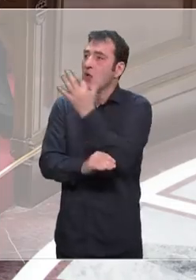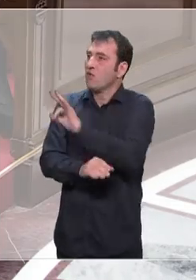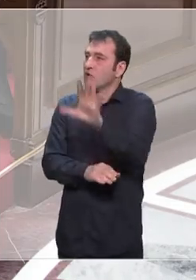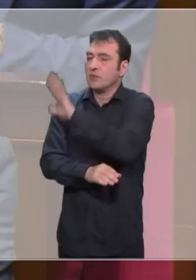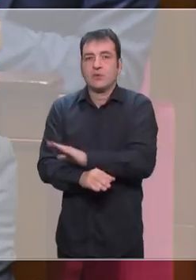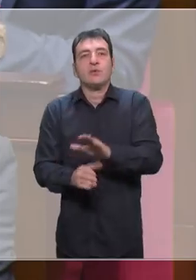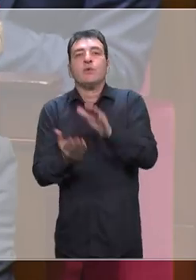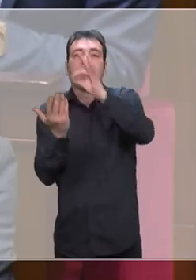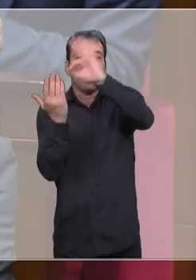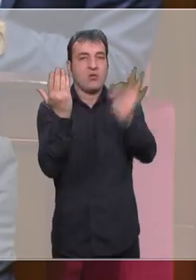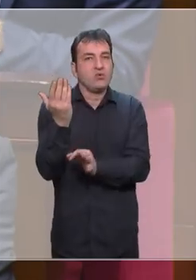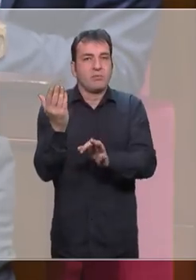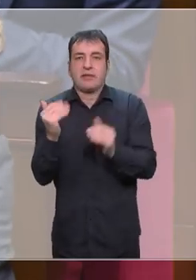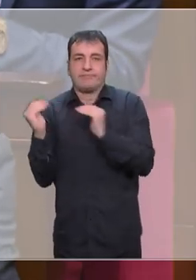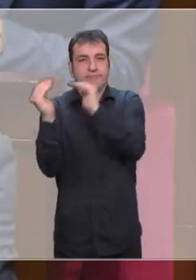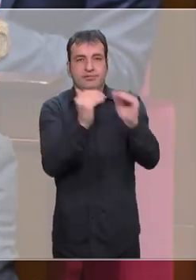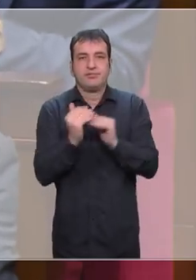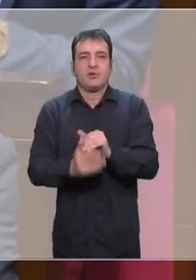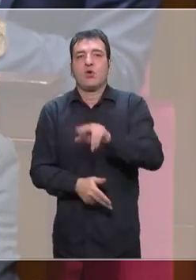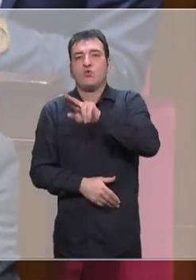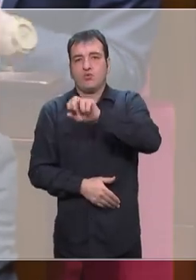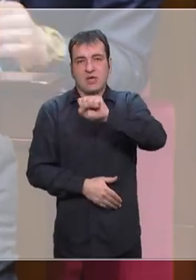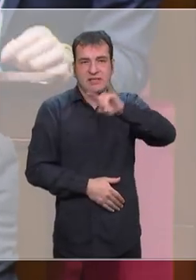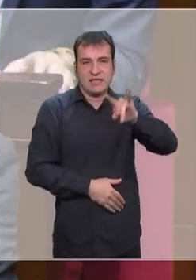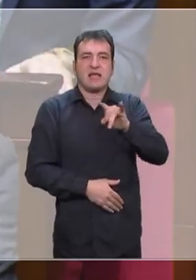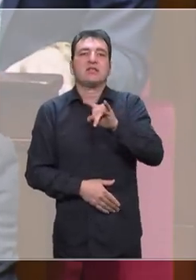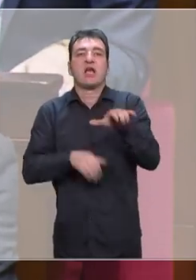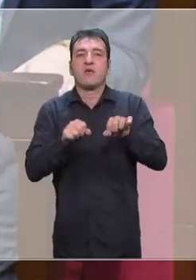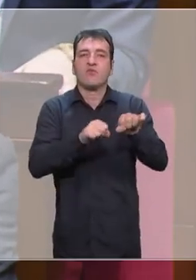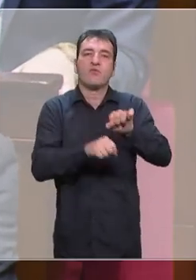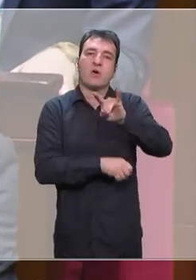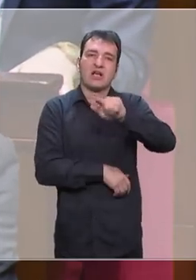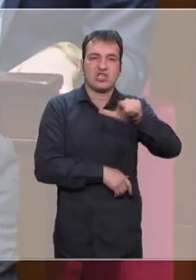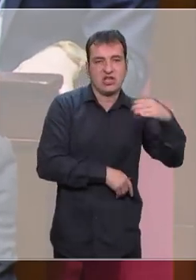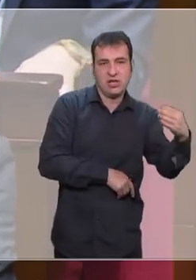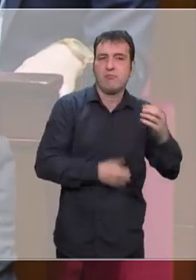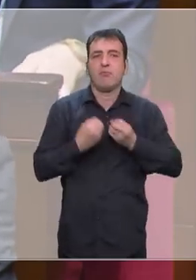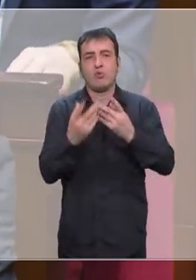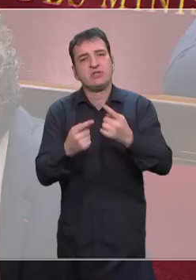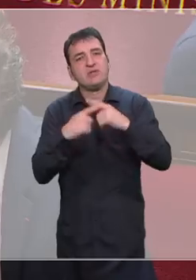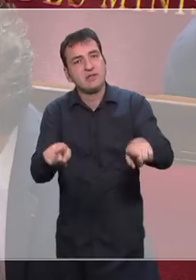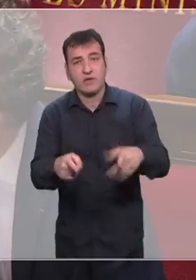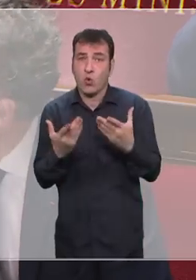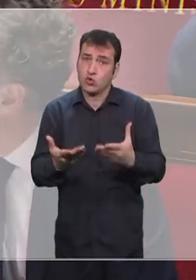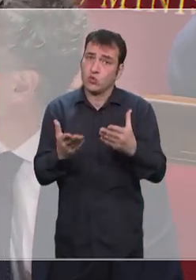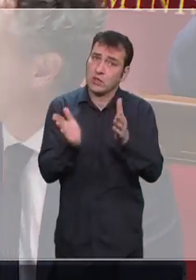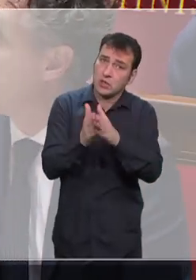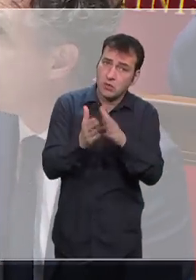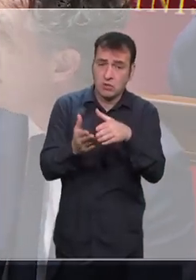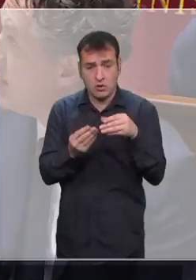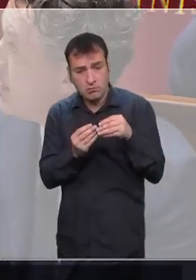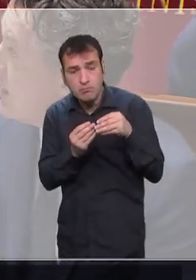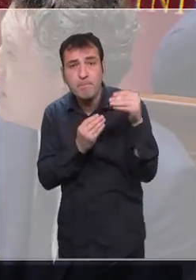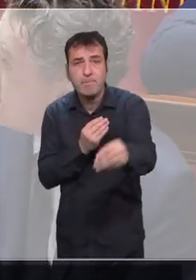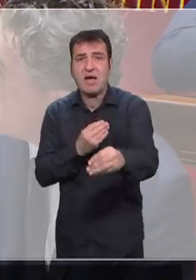l'Outre-mer. L'USH et le mouvement HLM ont fait différentes propositions. Ils demandent dans l'immédiat le prolongement et l'élargissement